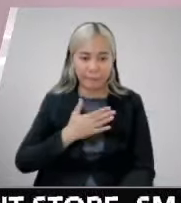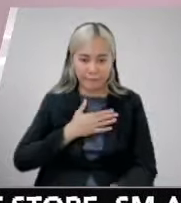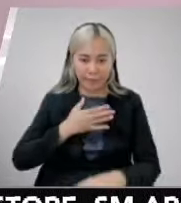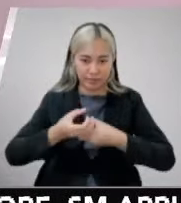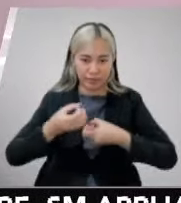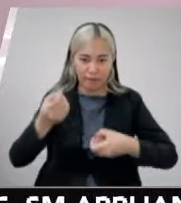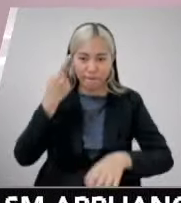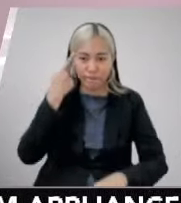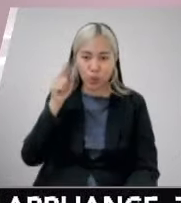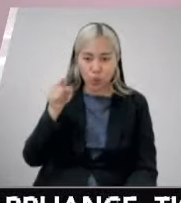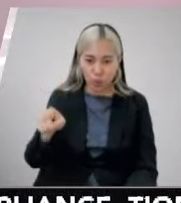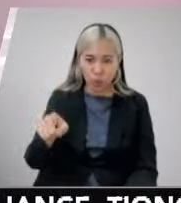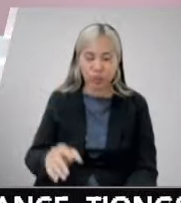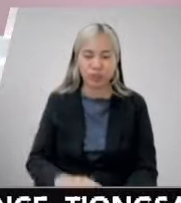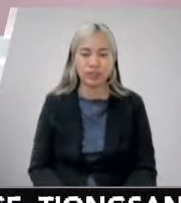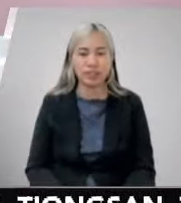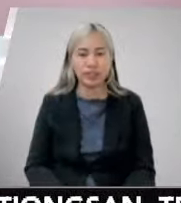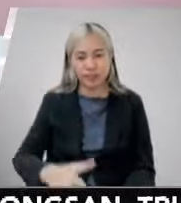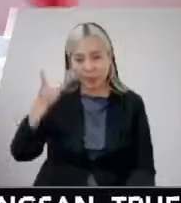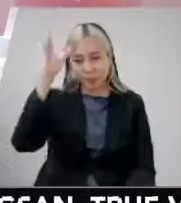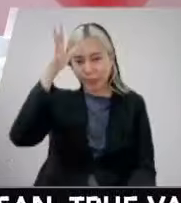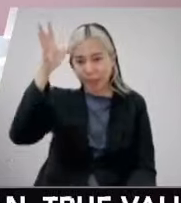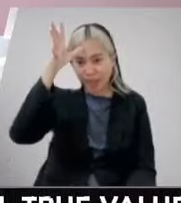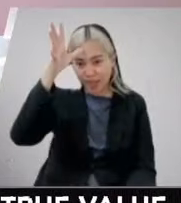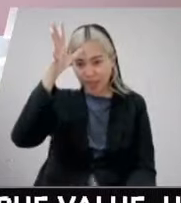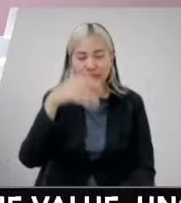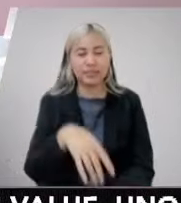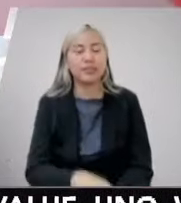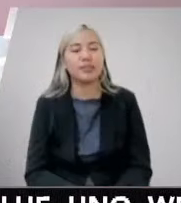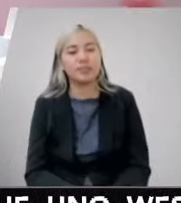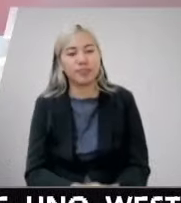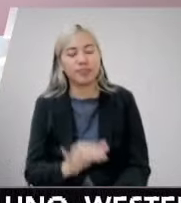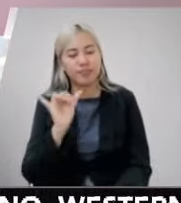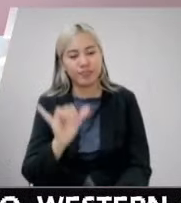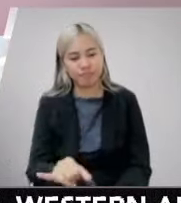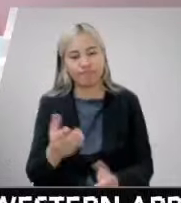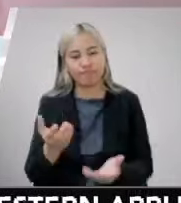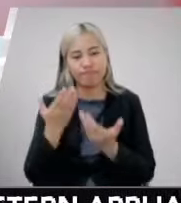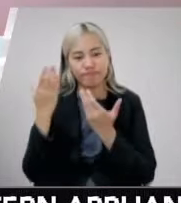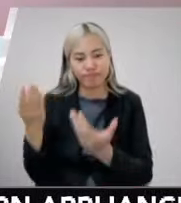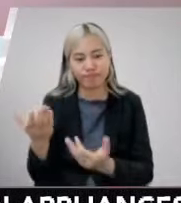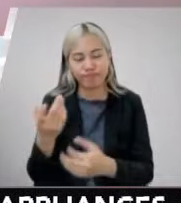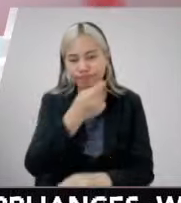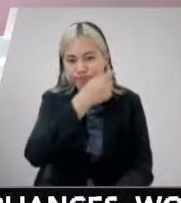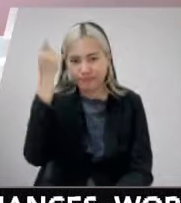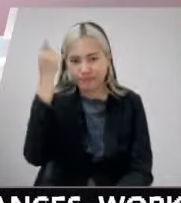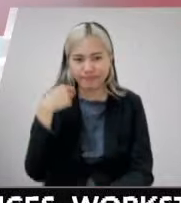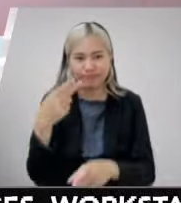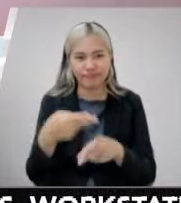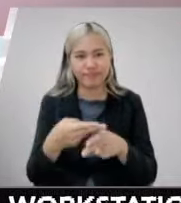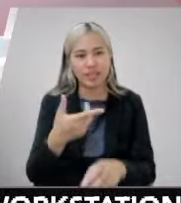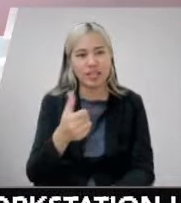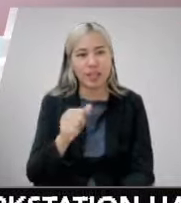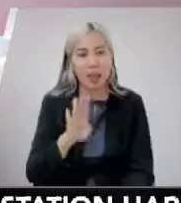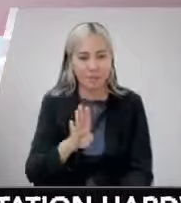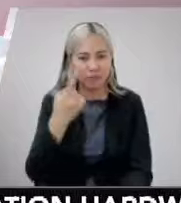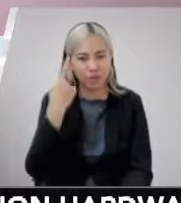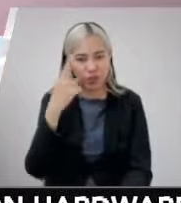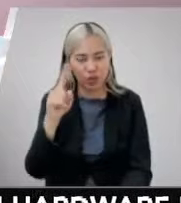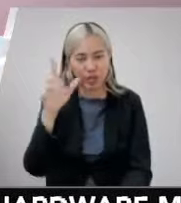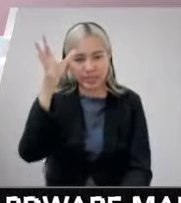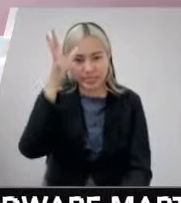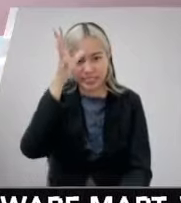Para kay tatay, ang diploma, yan po ang dedication ng kindergraduate na si Gabgab sa kanyang daddy, Jepoy. Ramdam sa mga